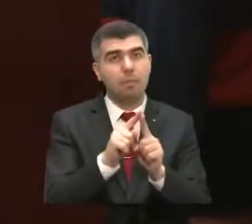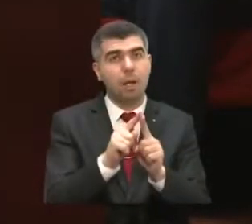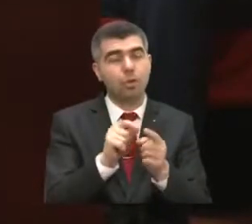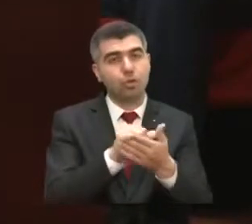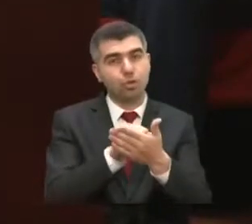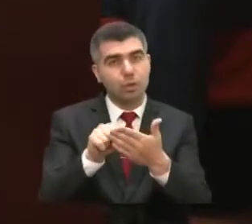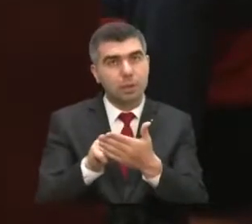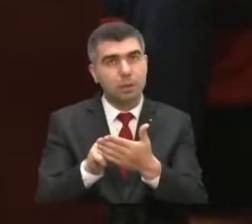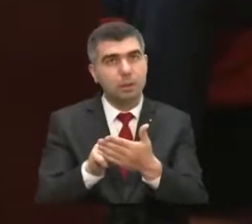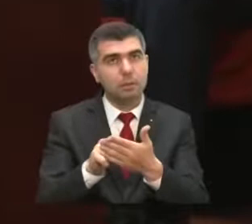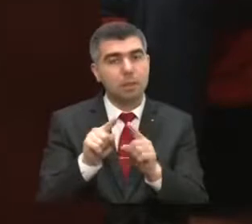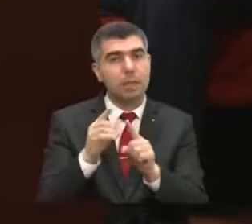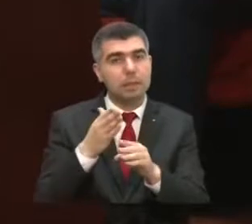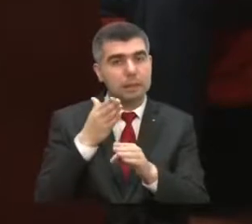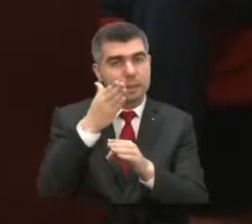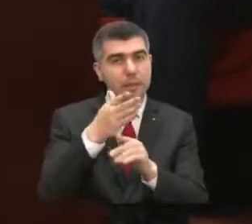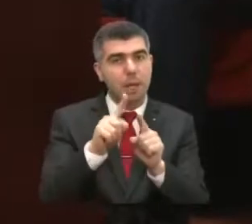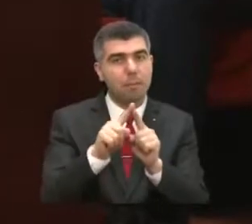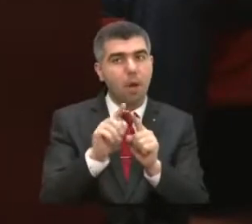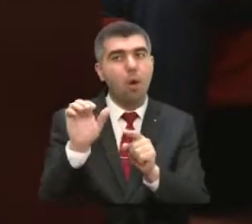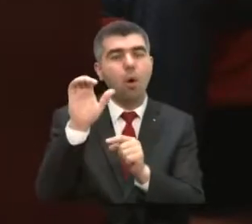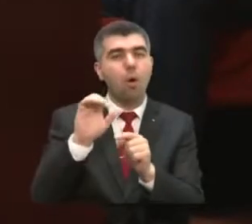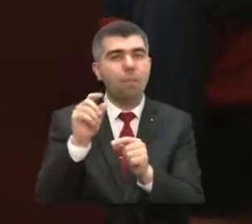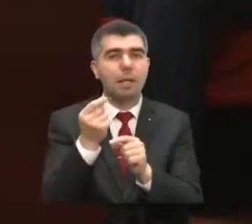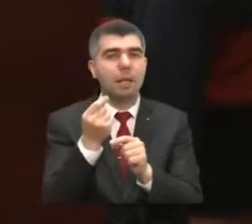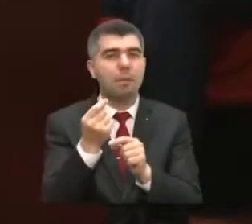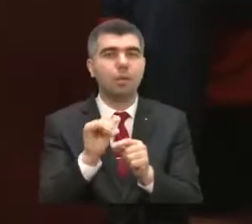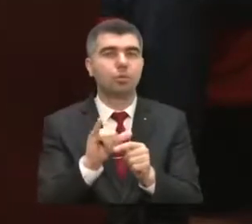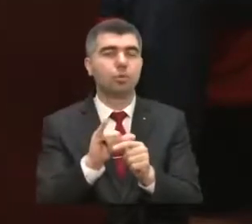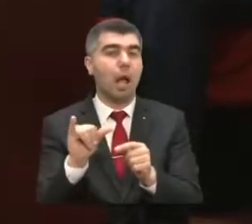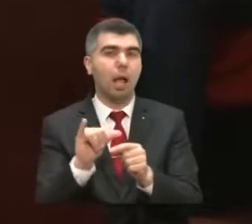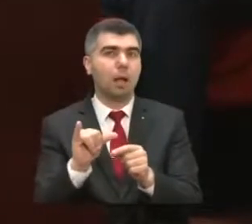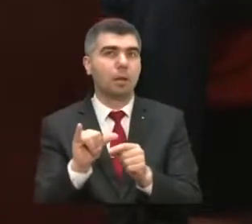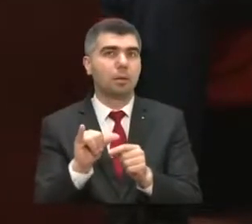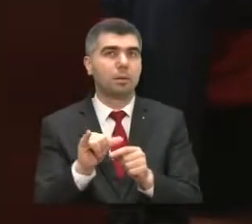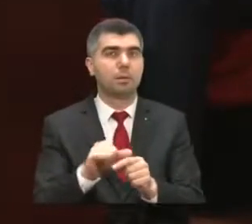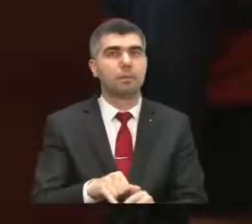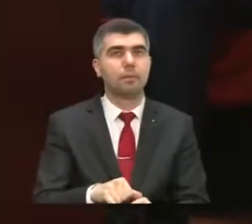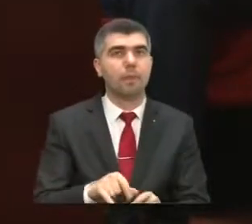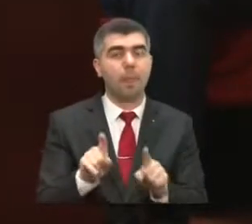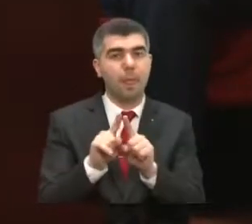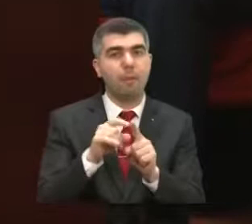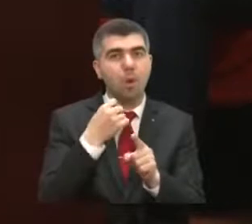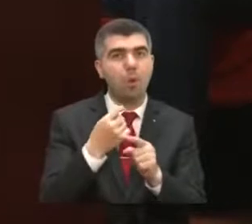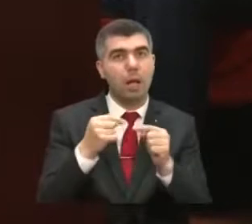لي على الحمص، وسير شريه برا تشوف شحال الثمن ديالو، سير شريه برا شوف الثمن ديالو، لانه مستورد.